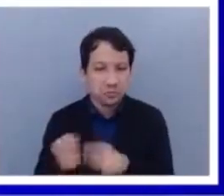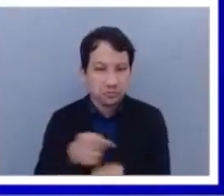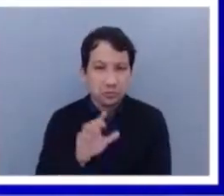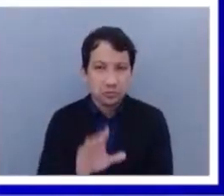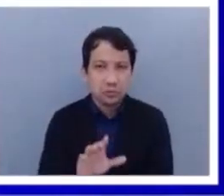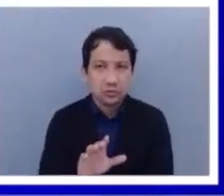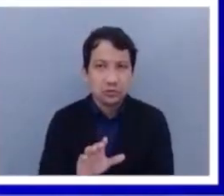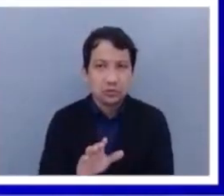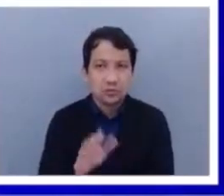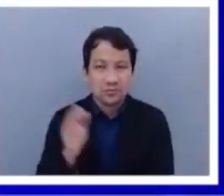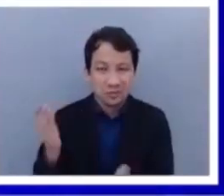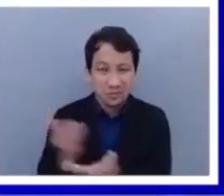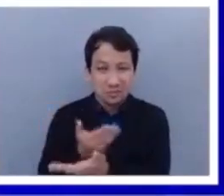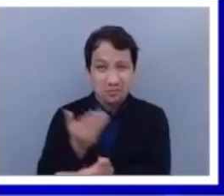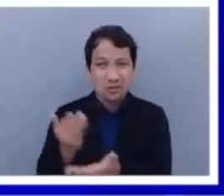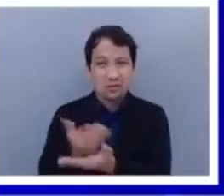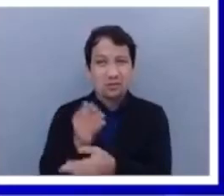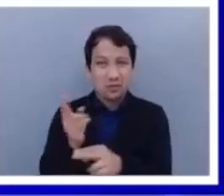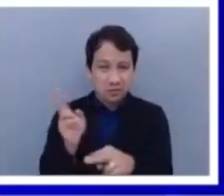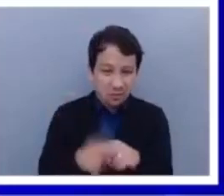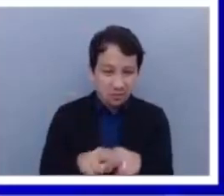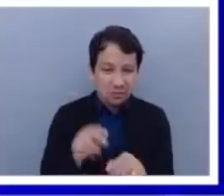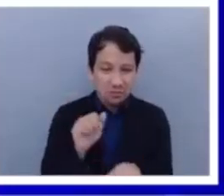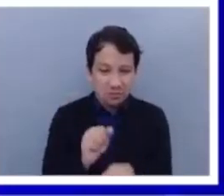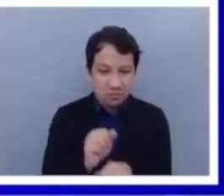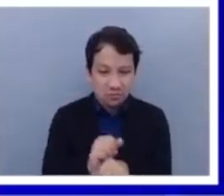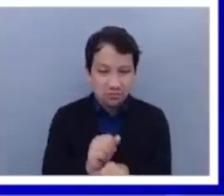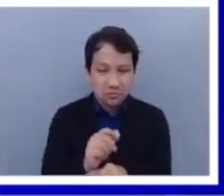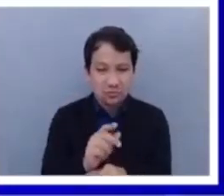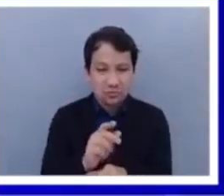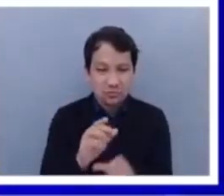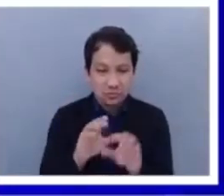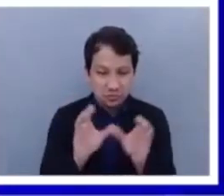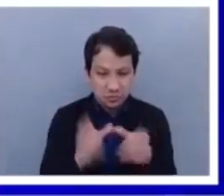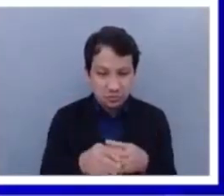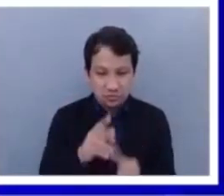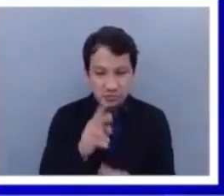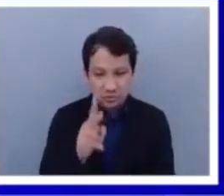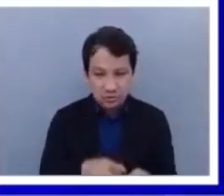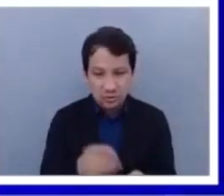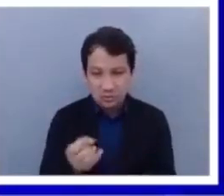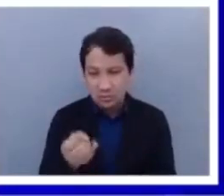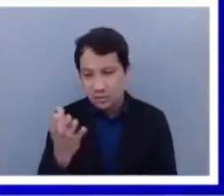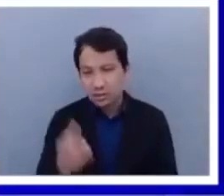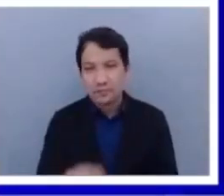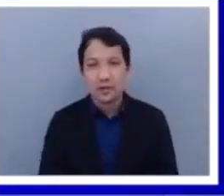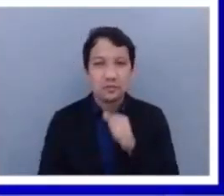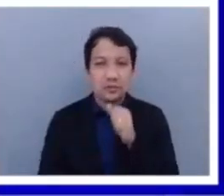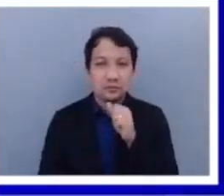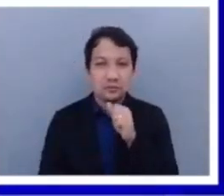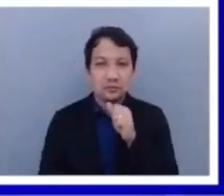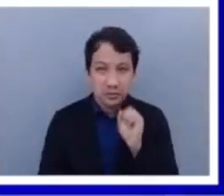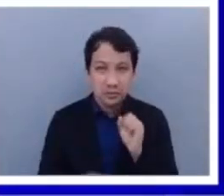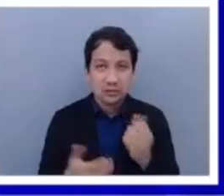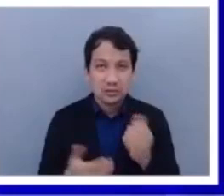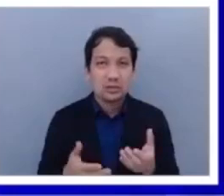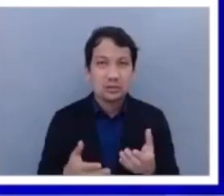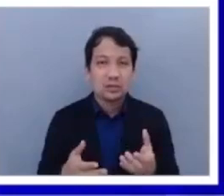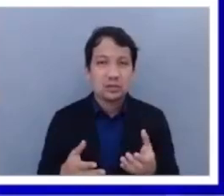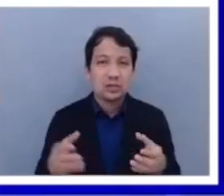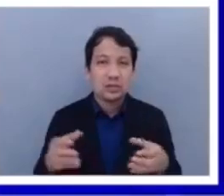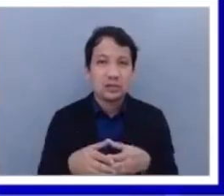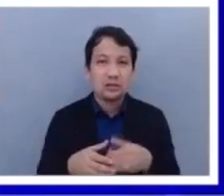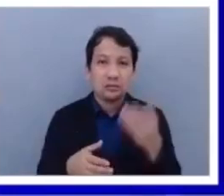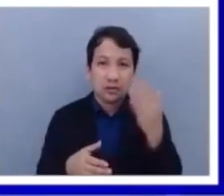no, yung dagdag sa labor force participation, sadly, and this is unfortunate, ang unemployment